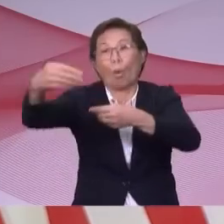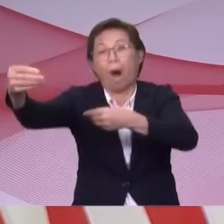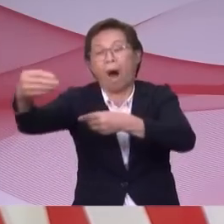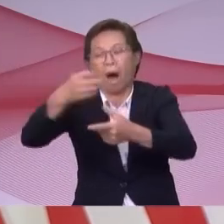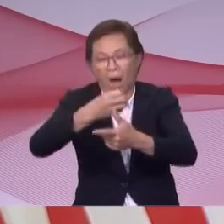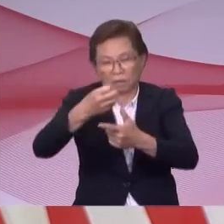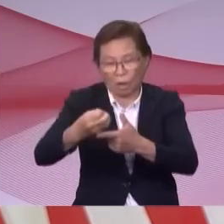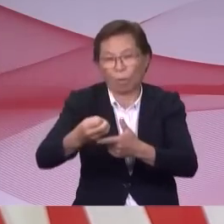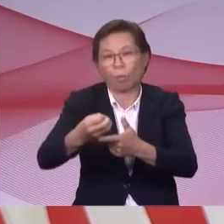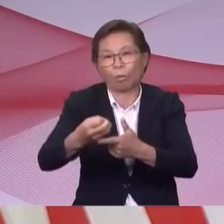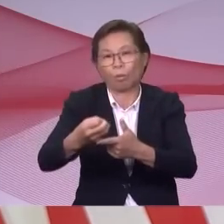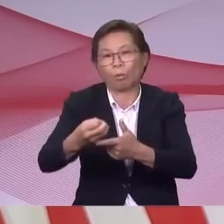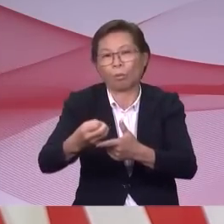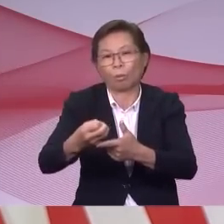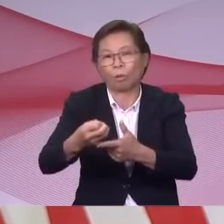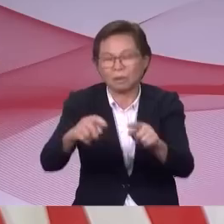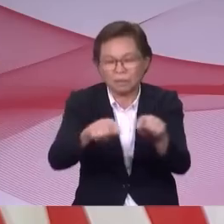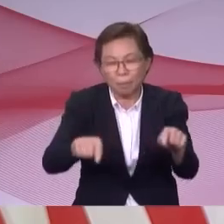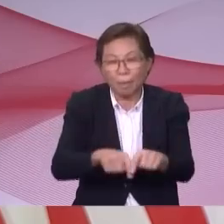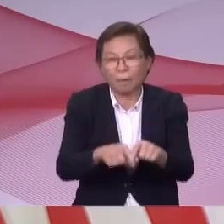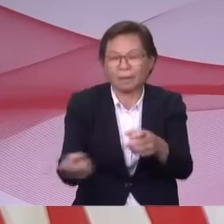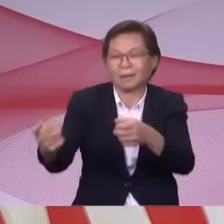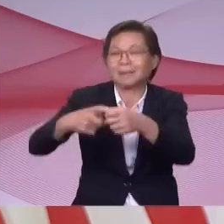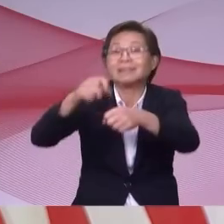atau tempat yang berkaitan dengan tugas mereka,